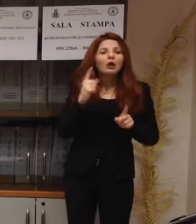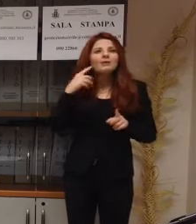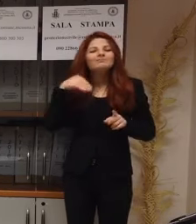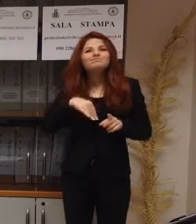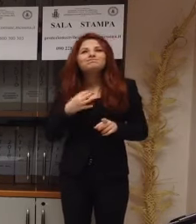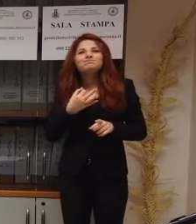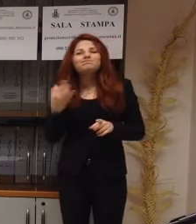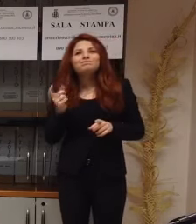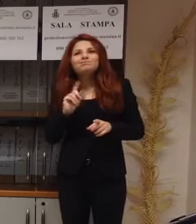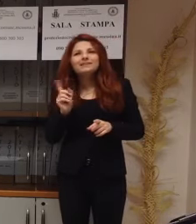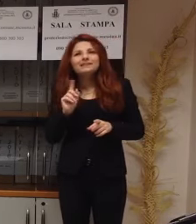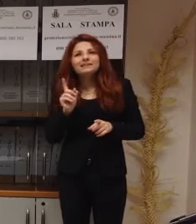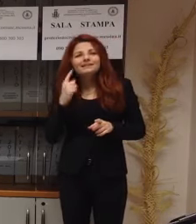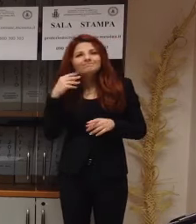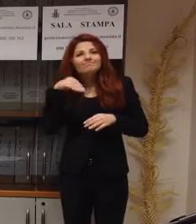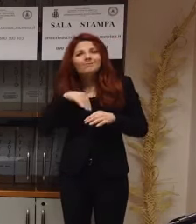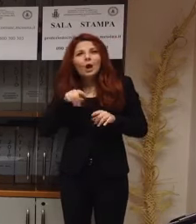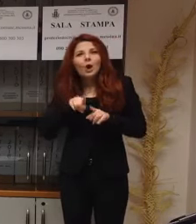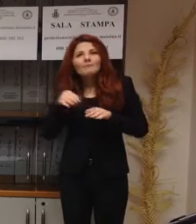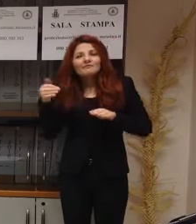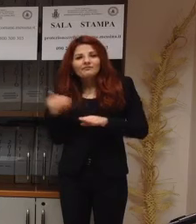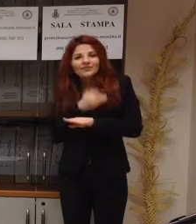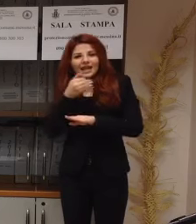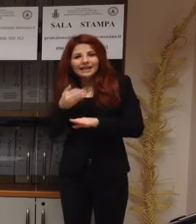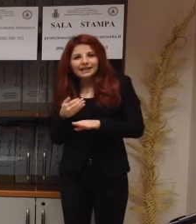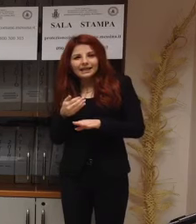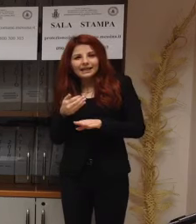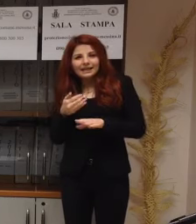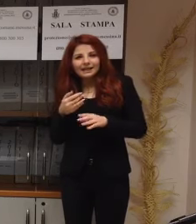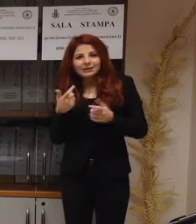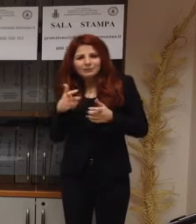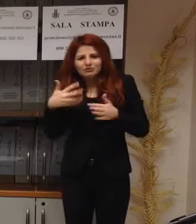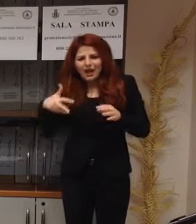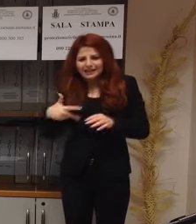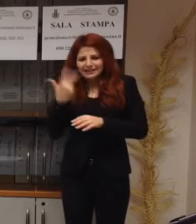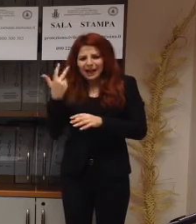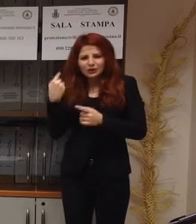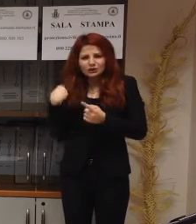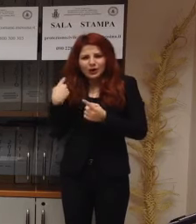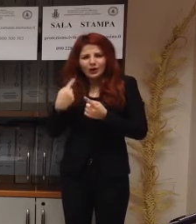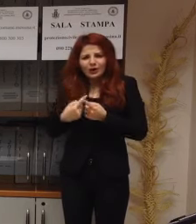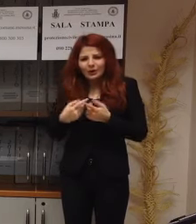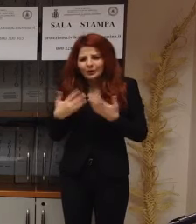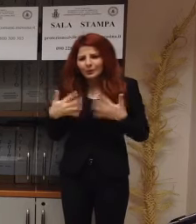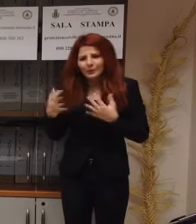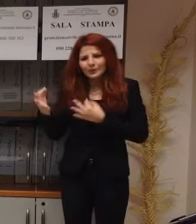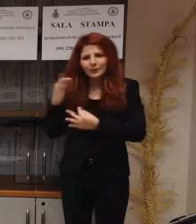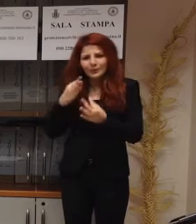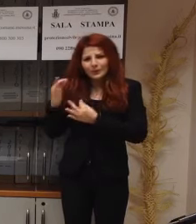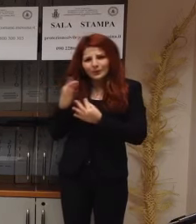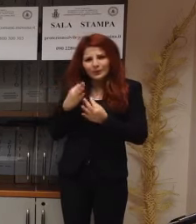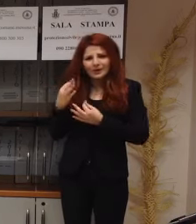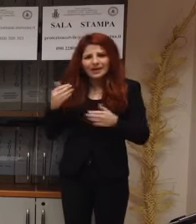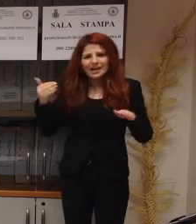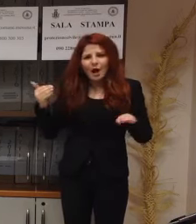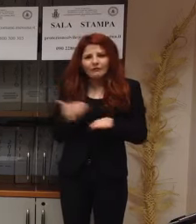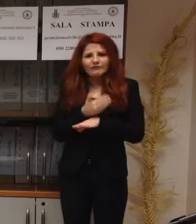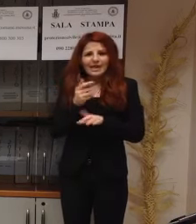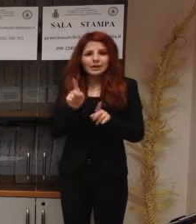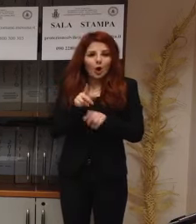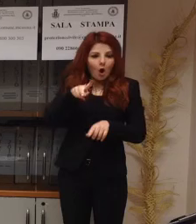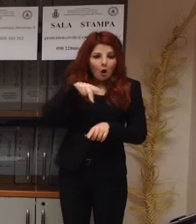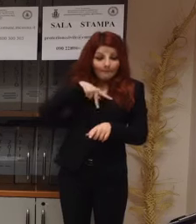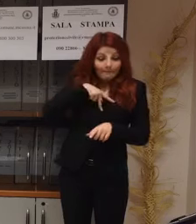ferito da tutto quello che si è verificato negli ultimi 3 giorni e che soprattutto non ferito per la mia persona, ma perché